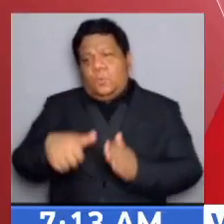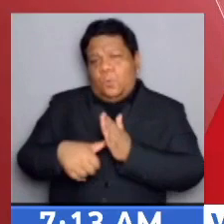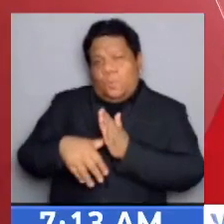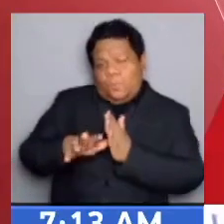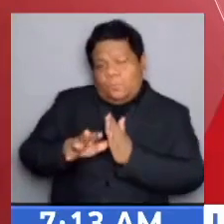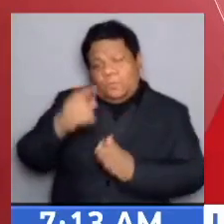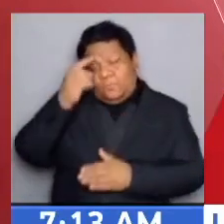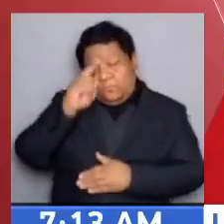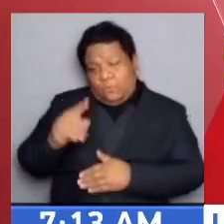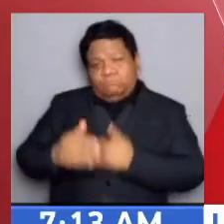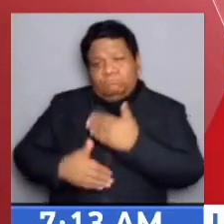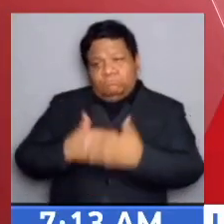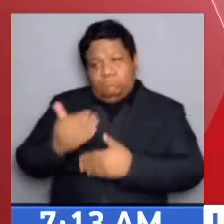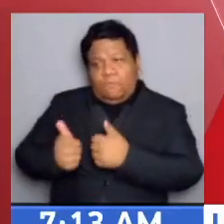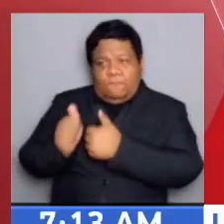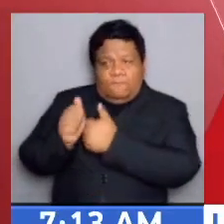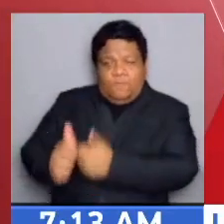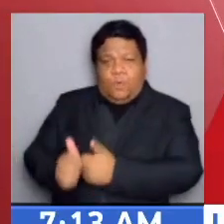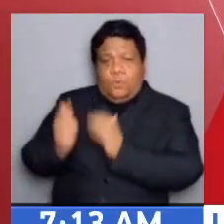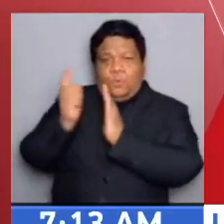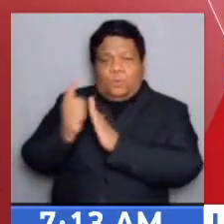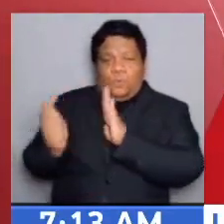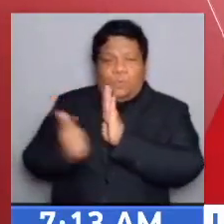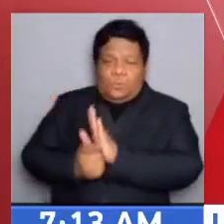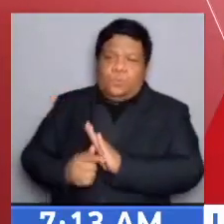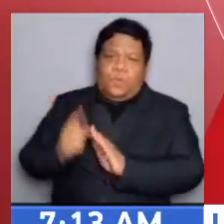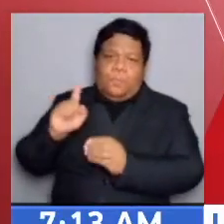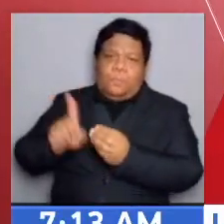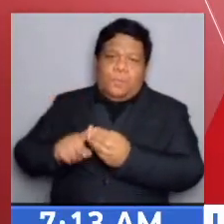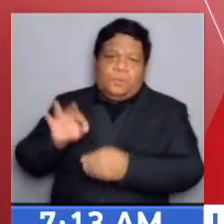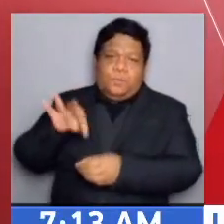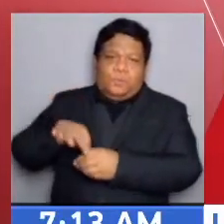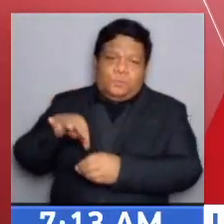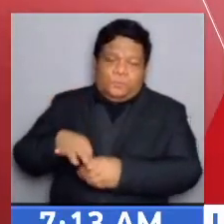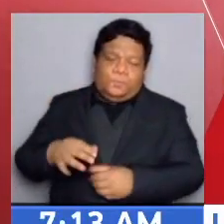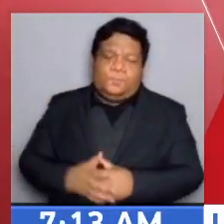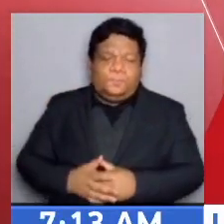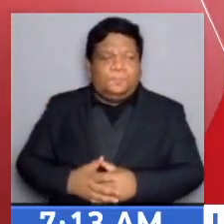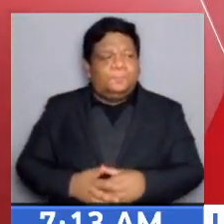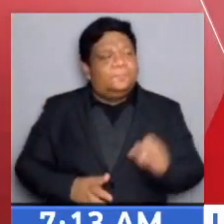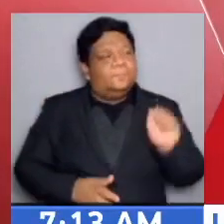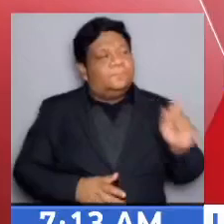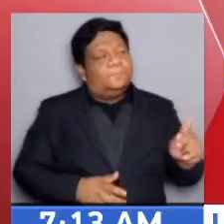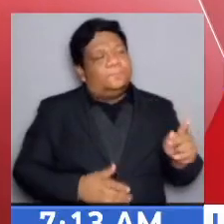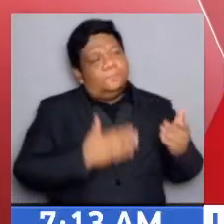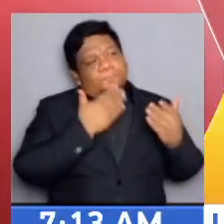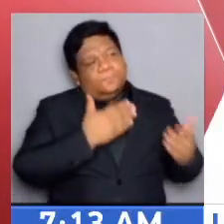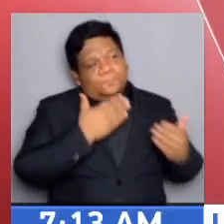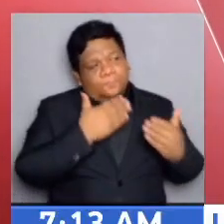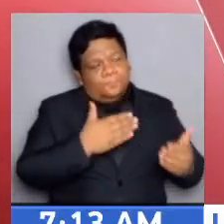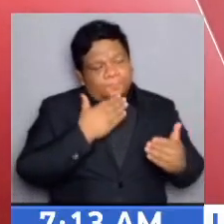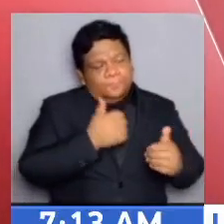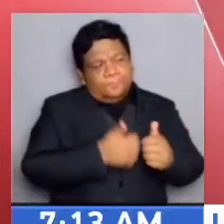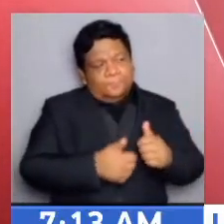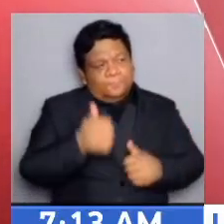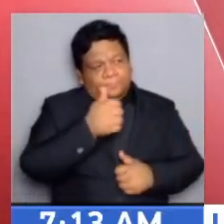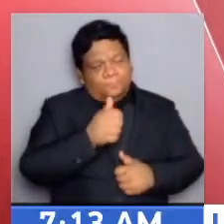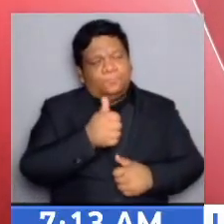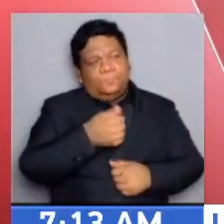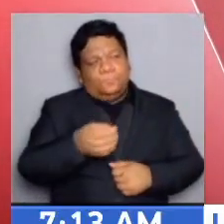batas sa pag-hold po ng halalan. COMELEC Chairman George Garcia, maraming salamat po. Magandang umaga sa inyo. Magandang umaga rin